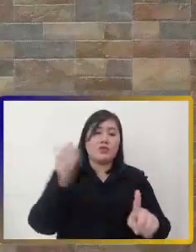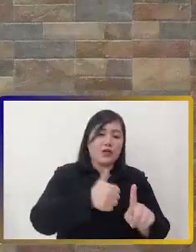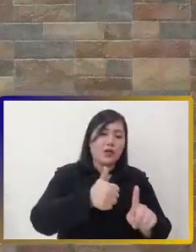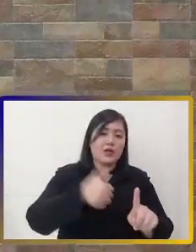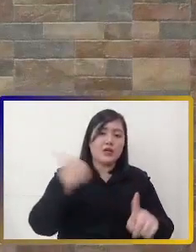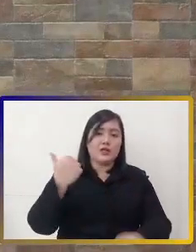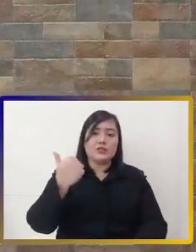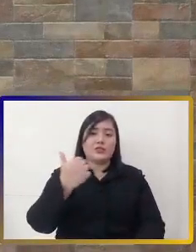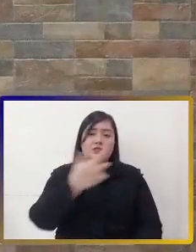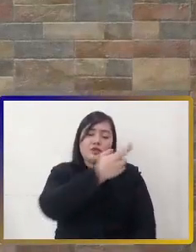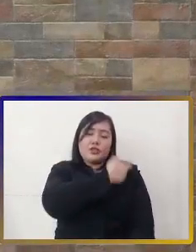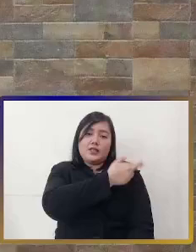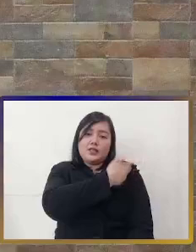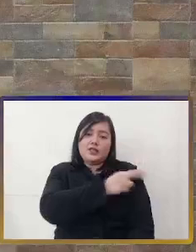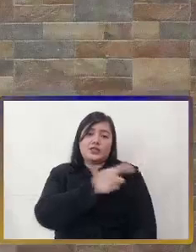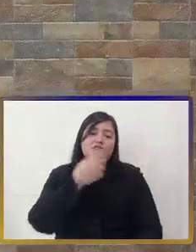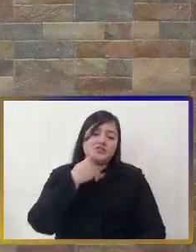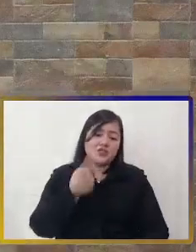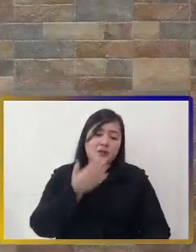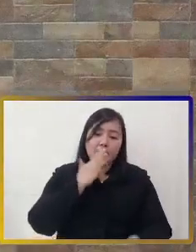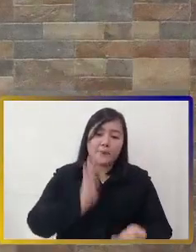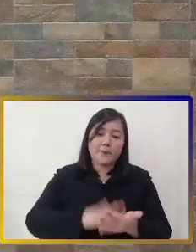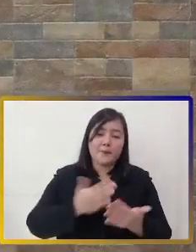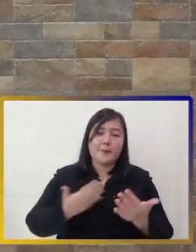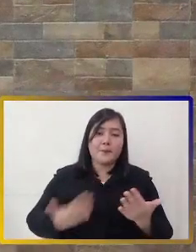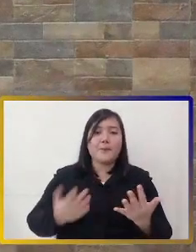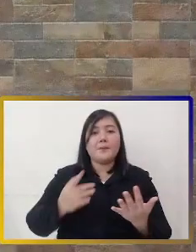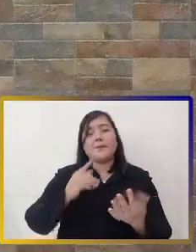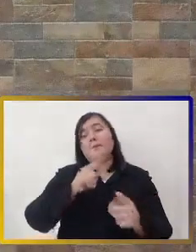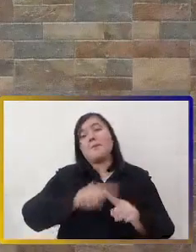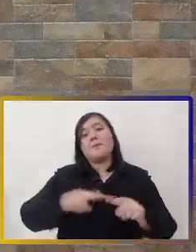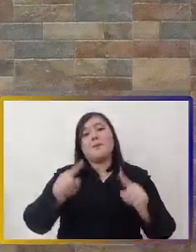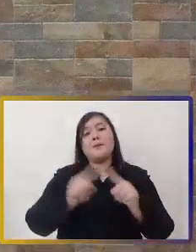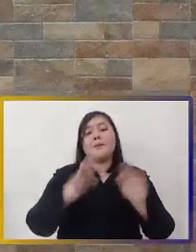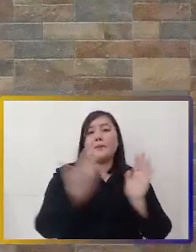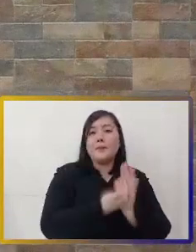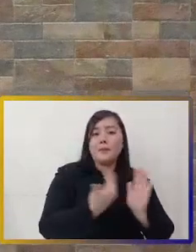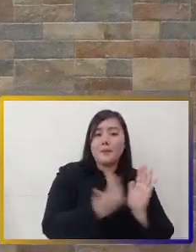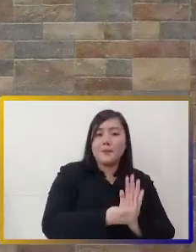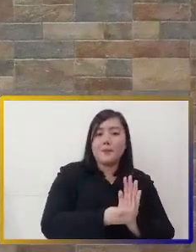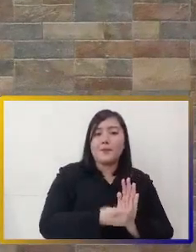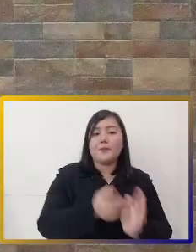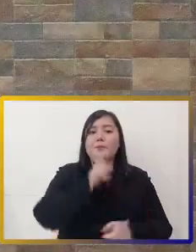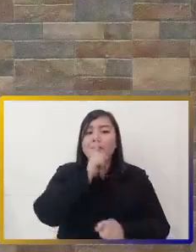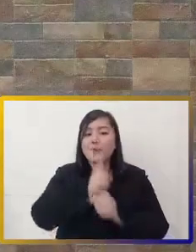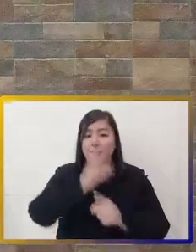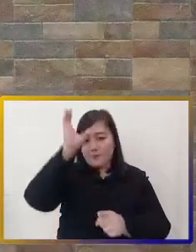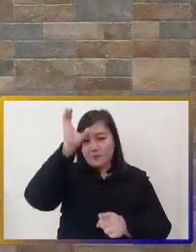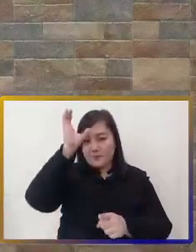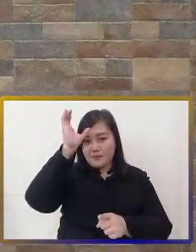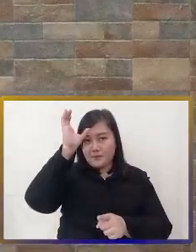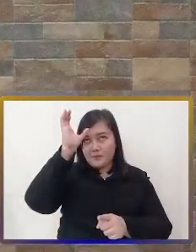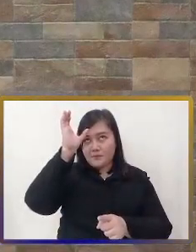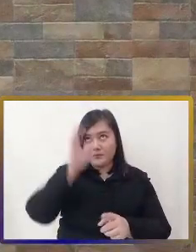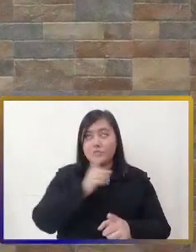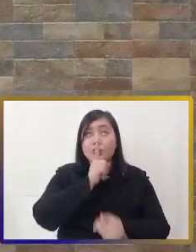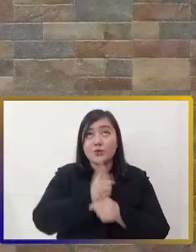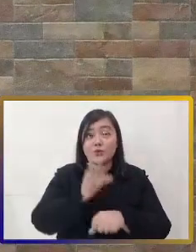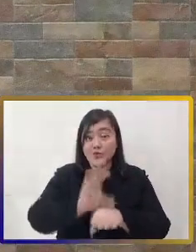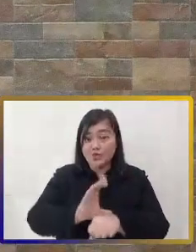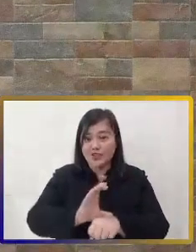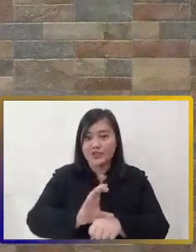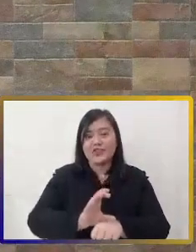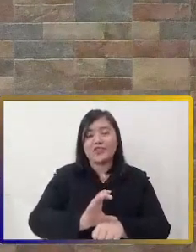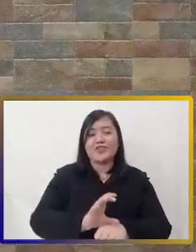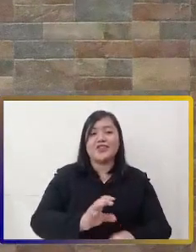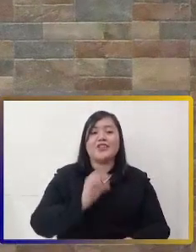eh. You see, kung makikita pa po natin yung detalye, hindi na po natin dinamay dito yung details coming from the trail of blood. Yung